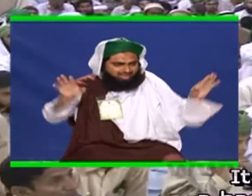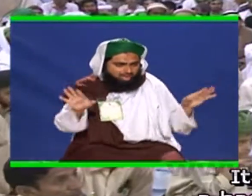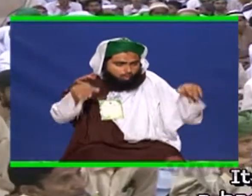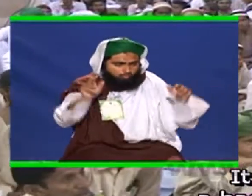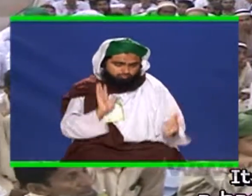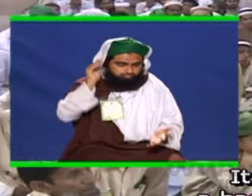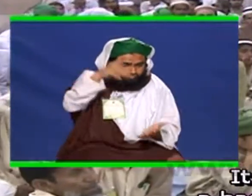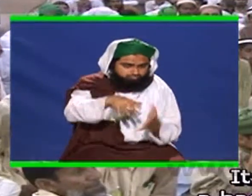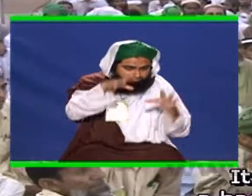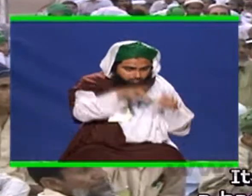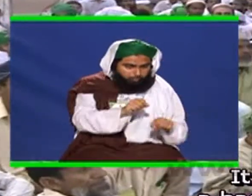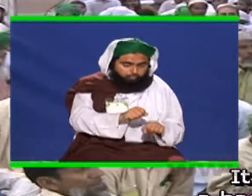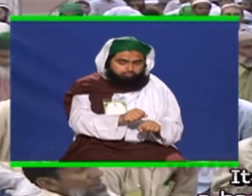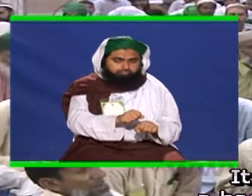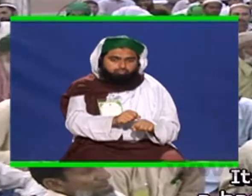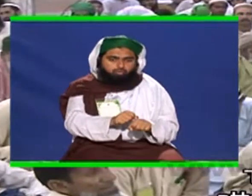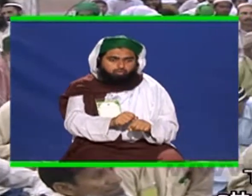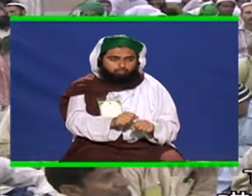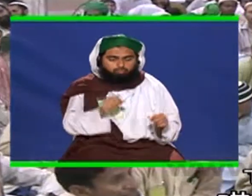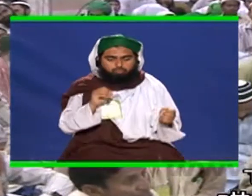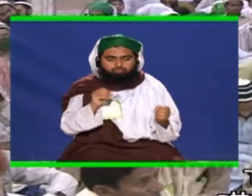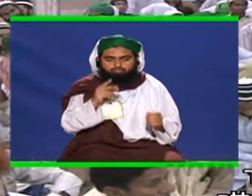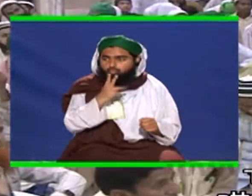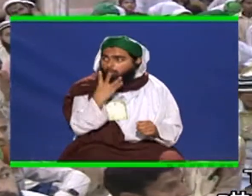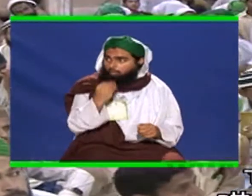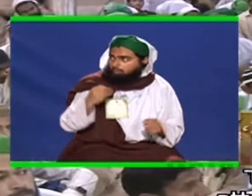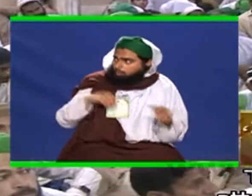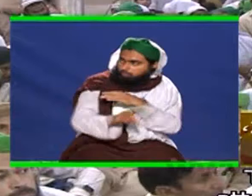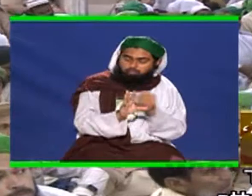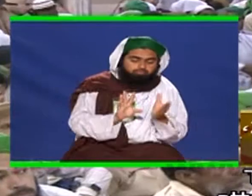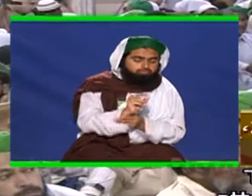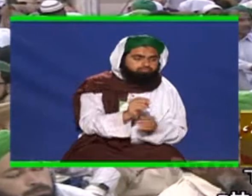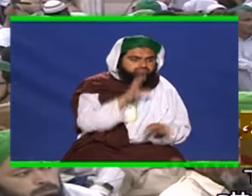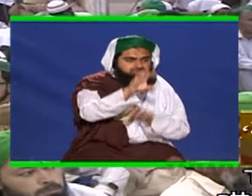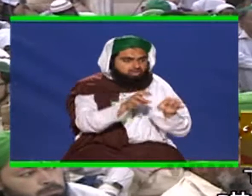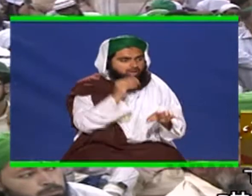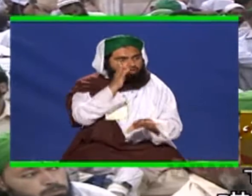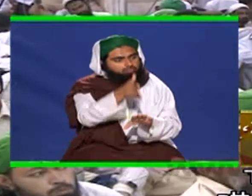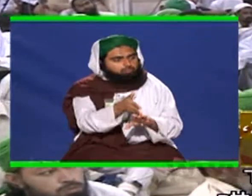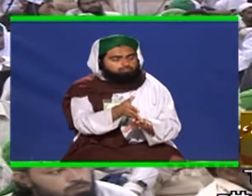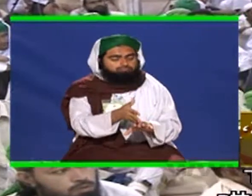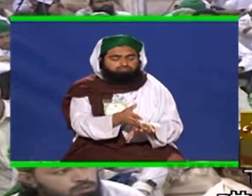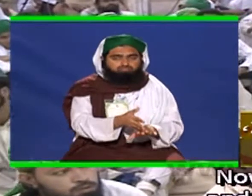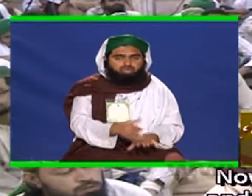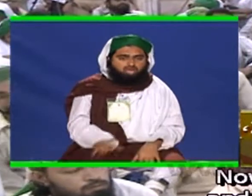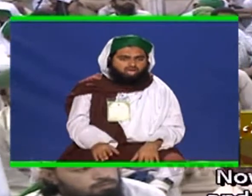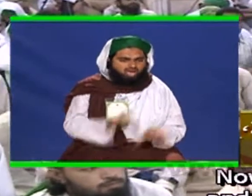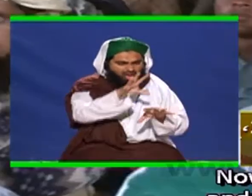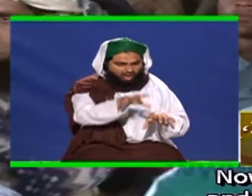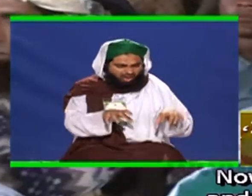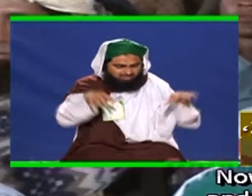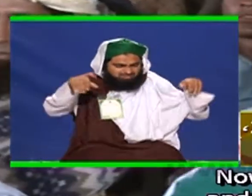پیٹھ پر بیٹھ گئی. عقاب نے دوسری جھپٹ ماری اور لومڑی کو لے اڑا. اب